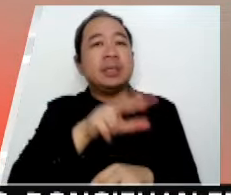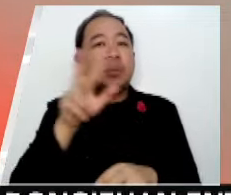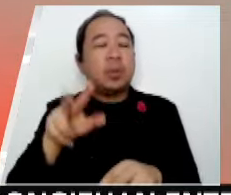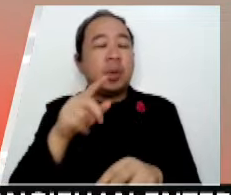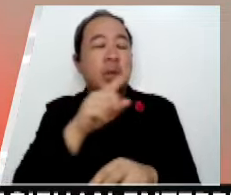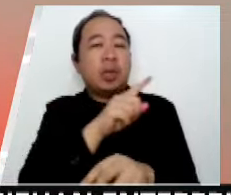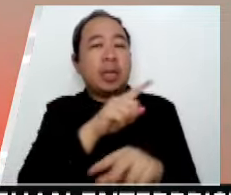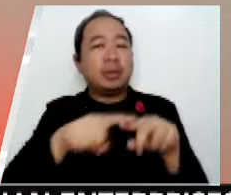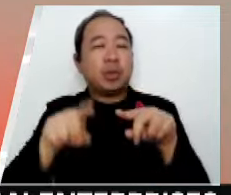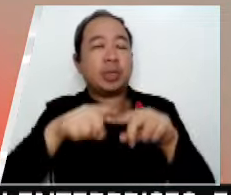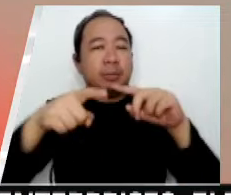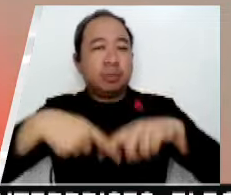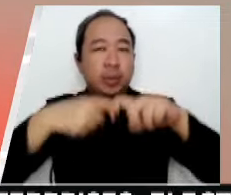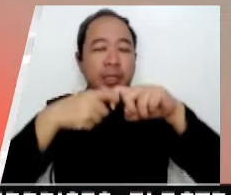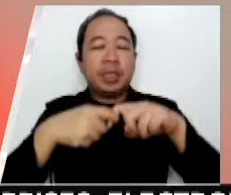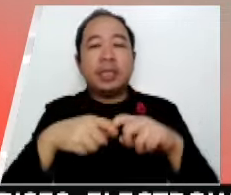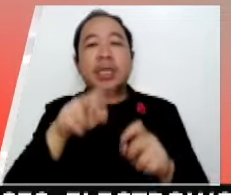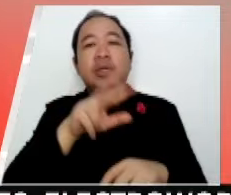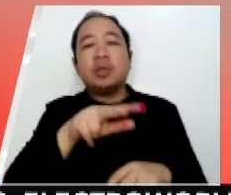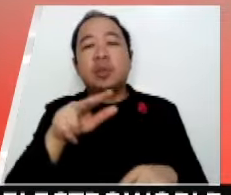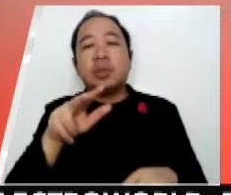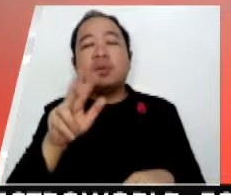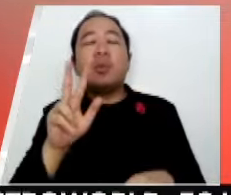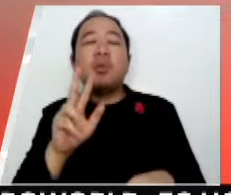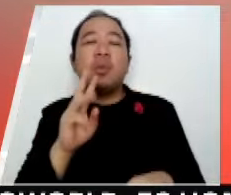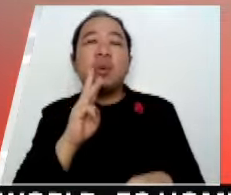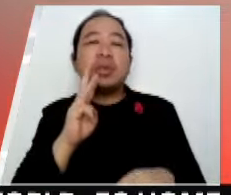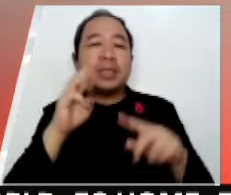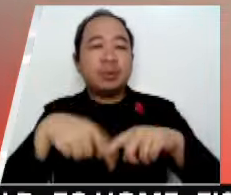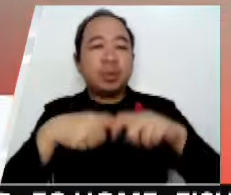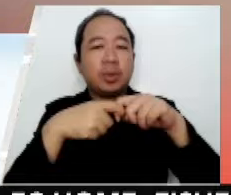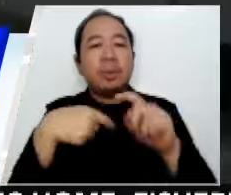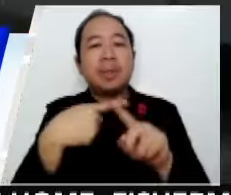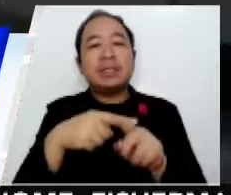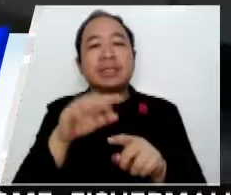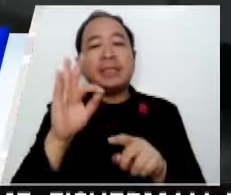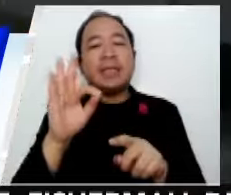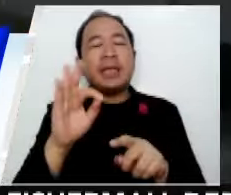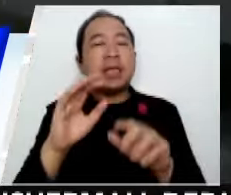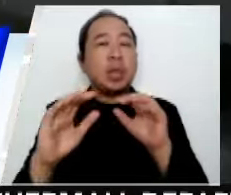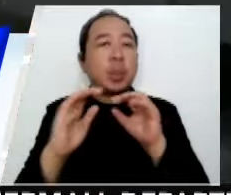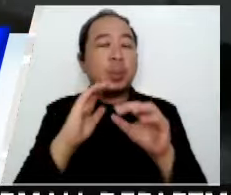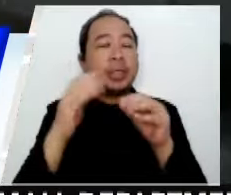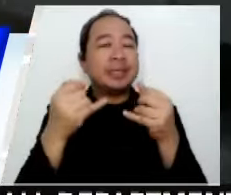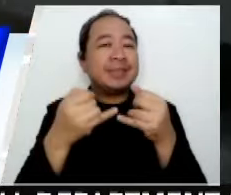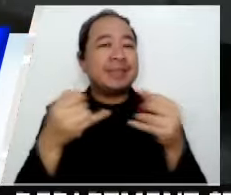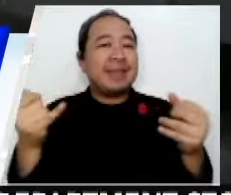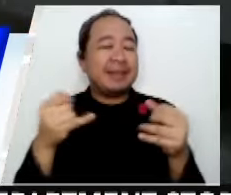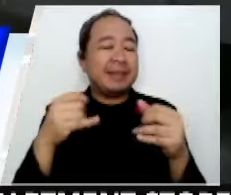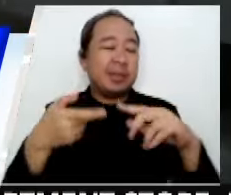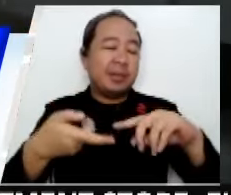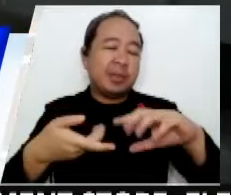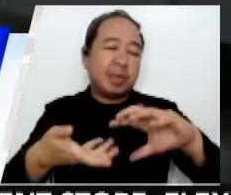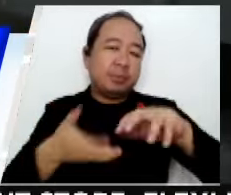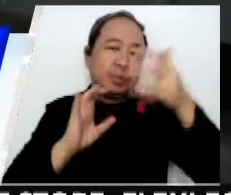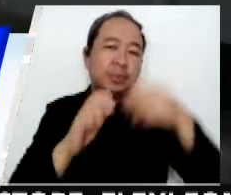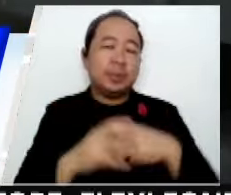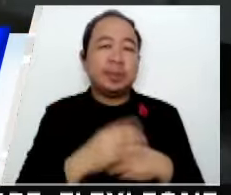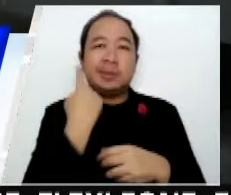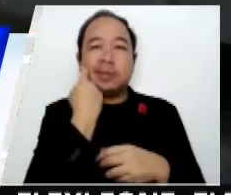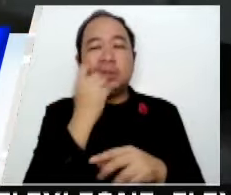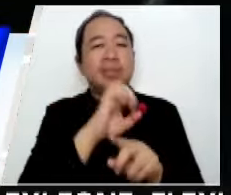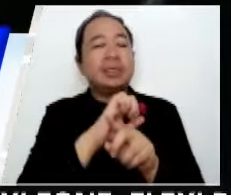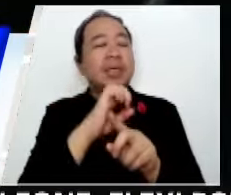interruption at 9 na communication lines din ang apektado. Kanina nagkaroon din ng emergency meeting sa NDRRMC kung